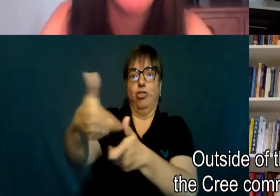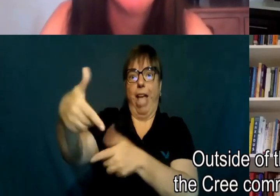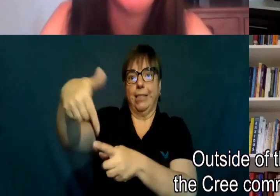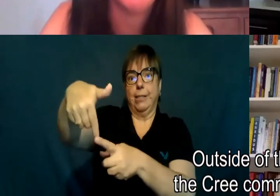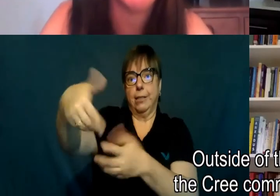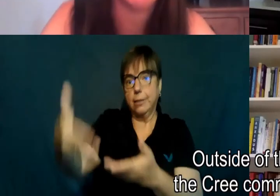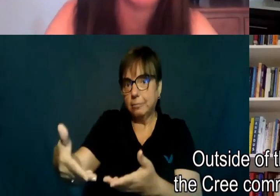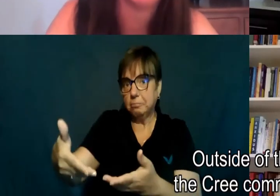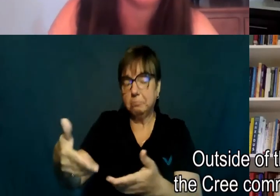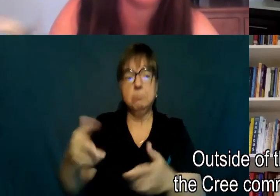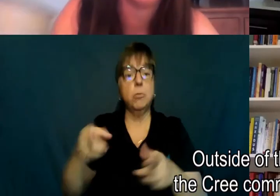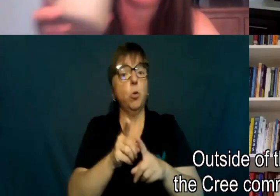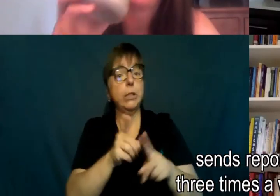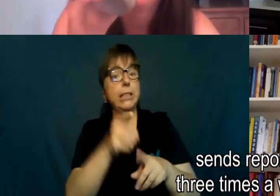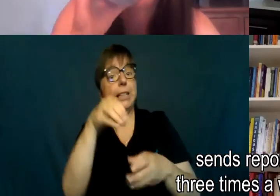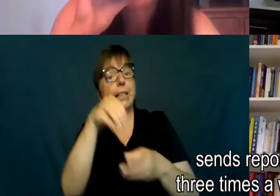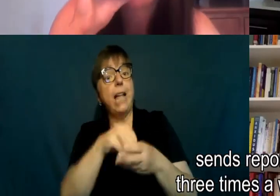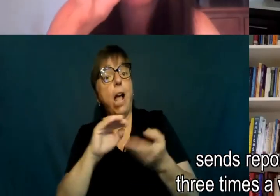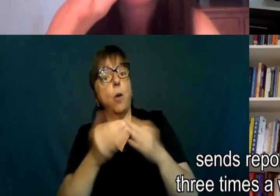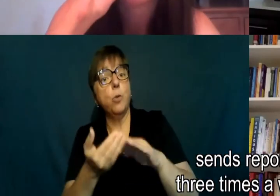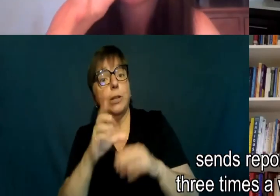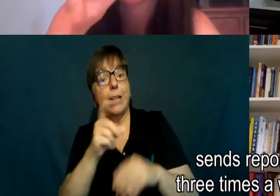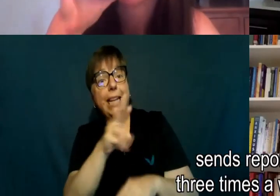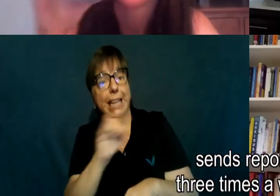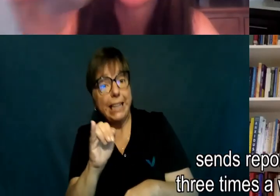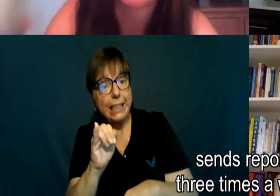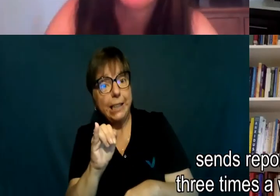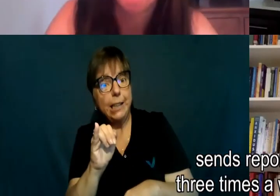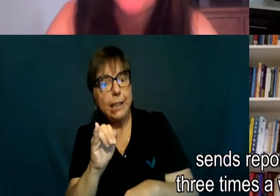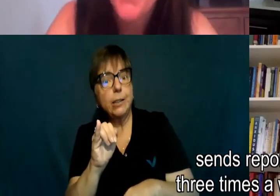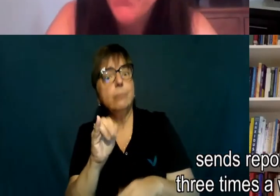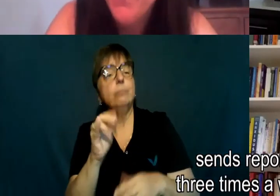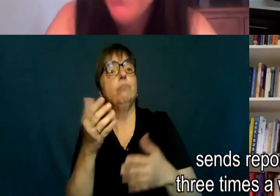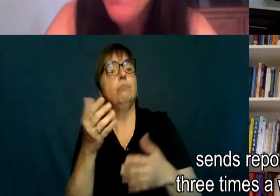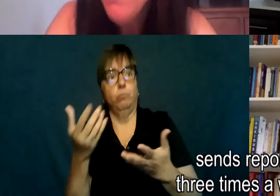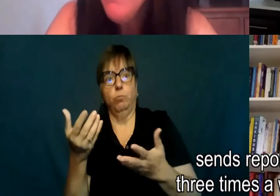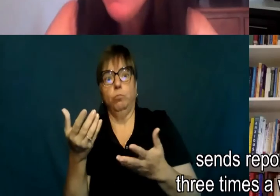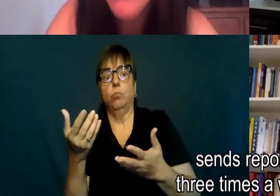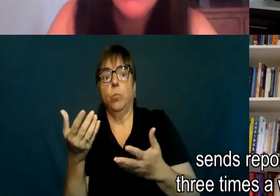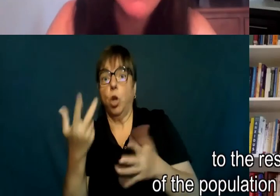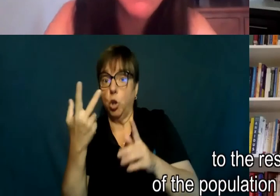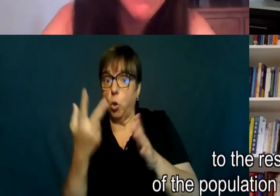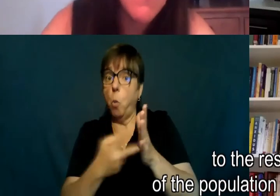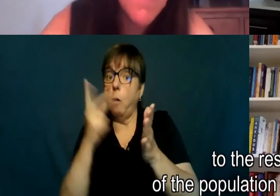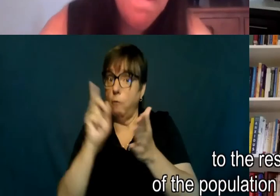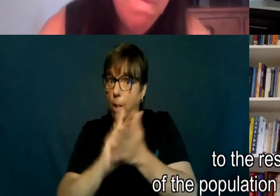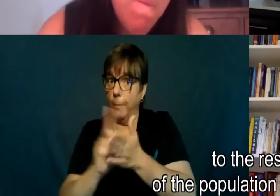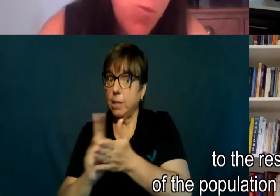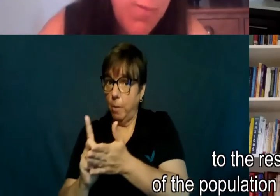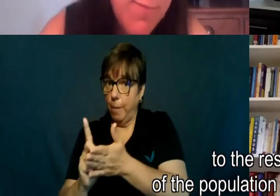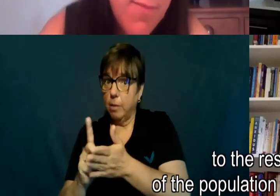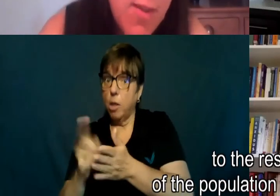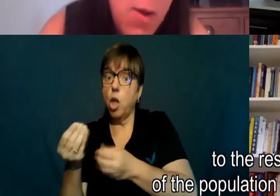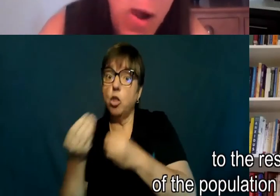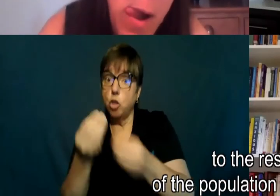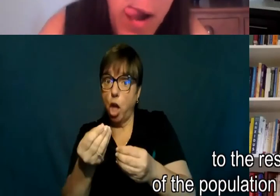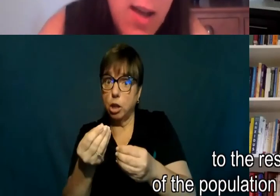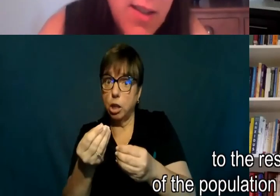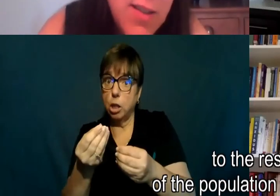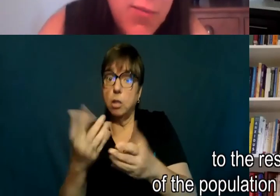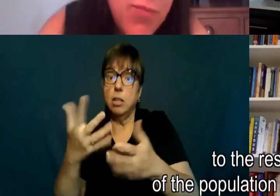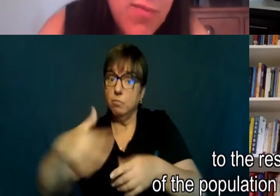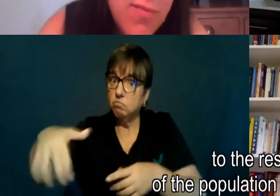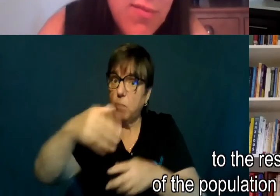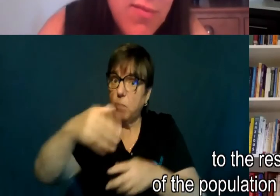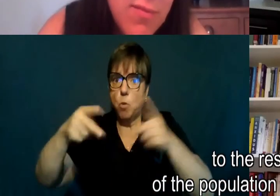la communauté Cris donne des avis trois fois par semaine à l'ensemble